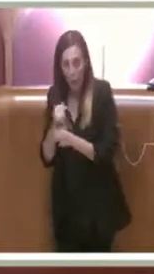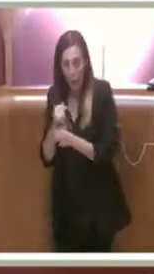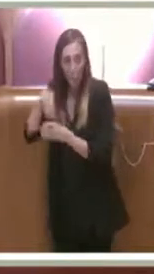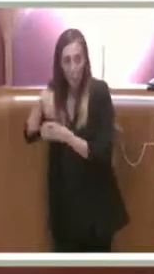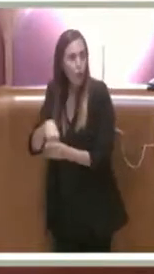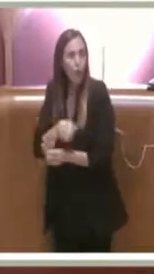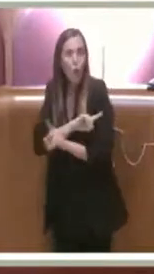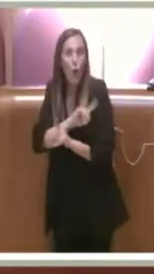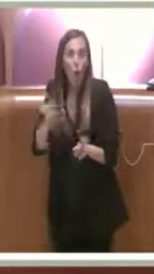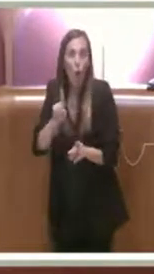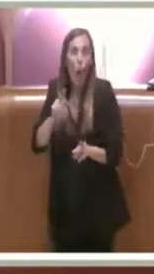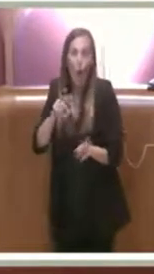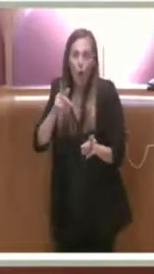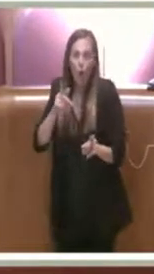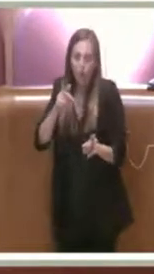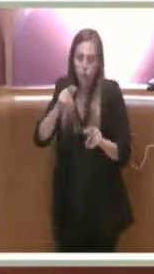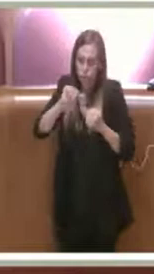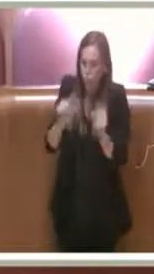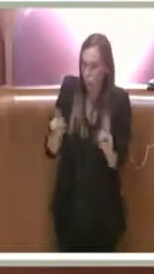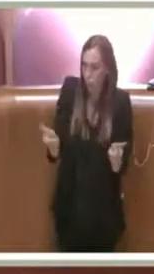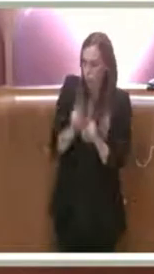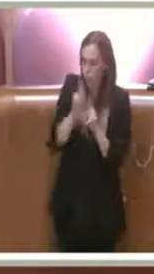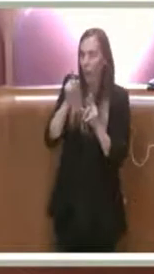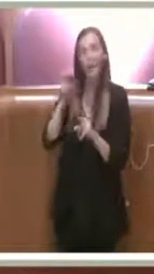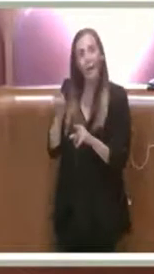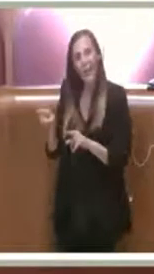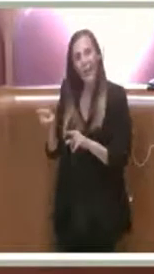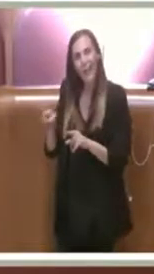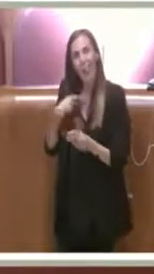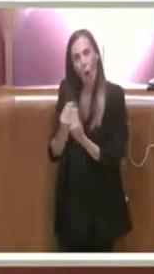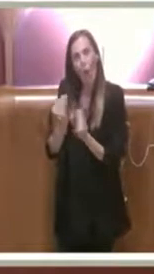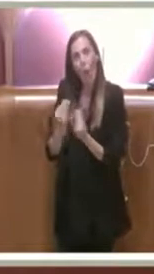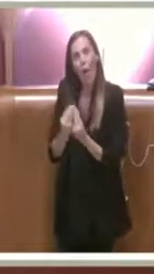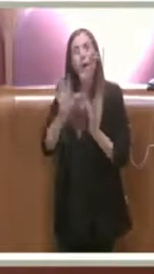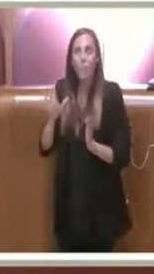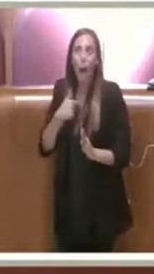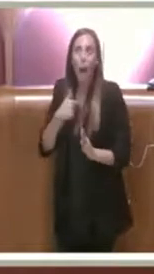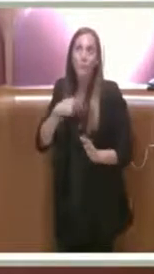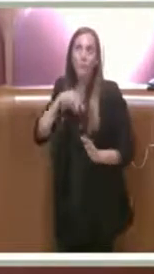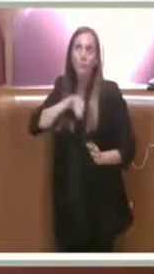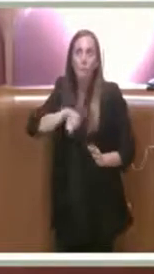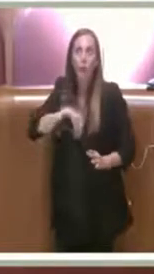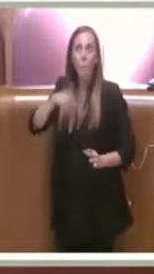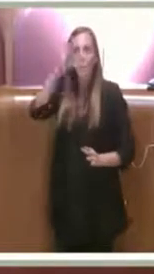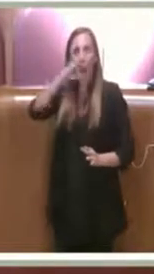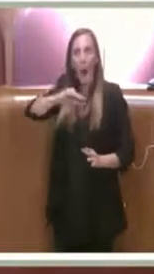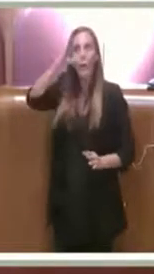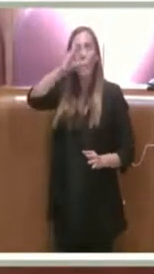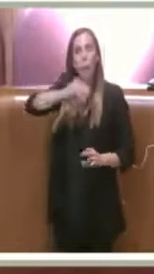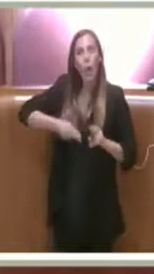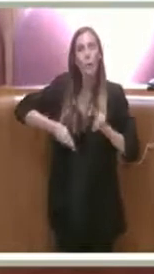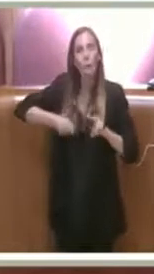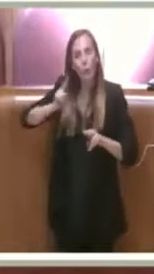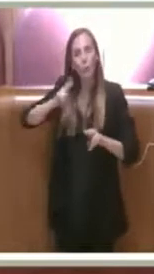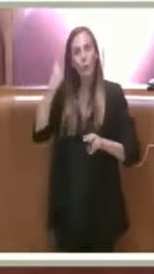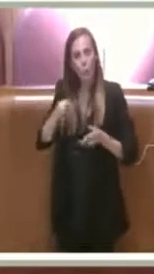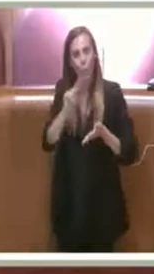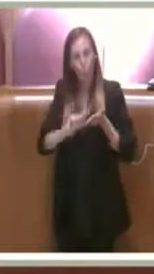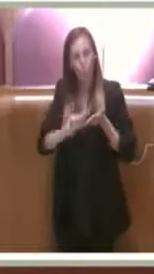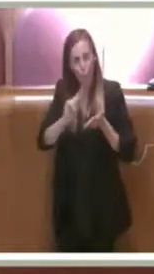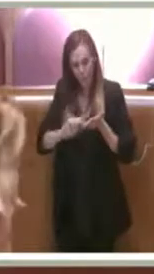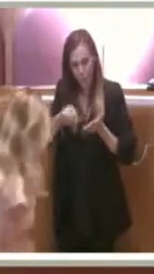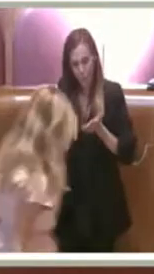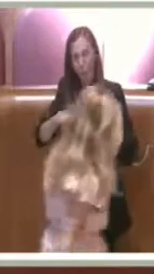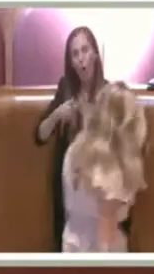firmatarie. Sicuramente posso dire di aver maturato un'esperienza diretta nella stesura dei regolamenti, grazie al lavoro portato avanti con il regolamento